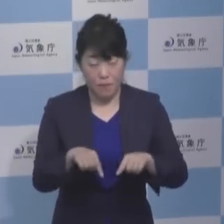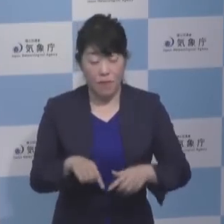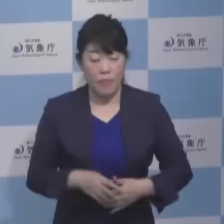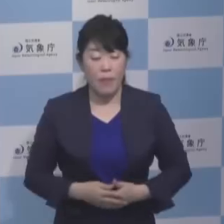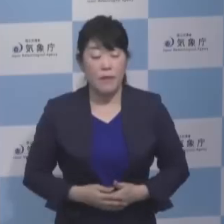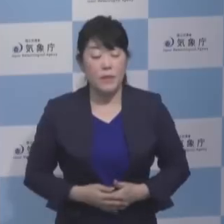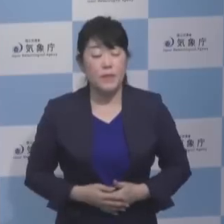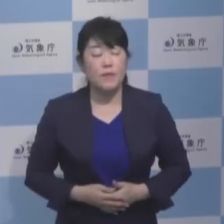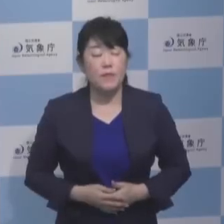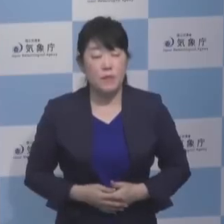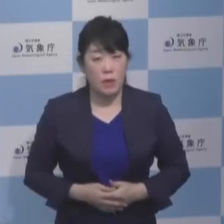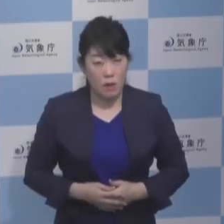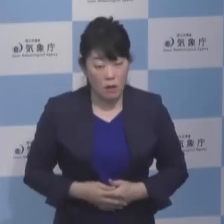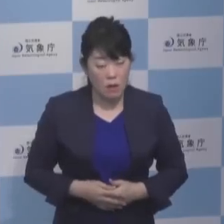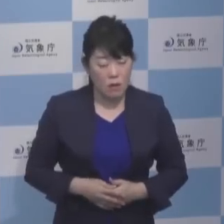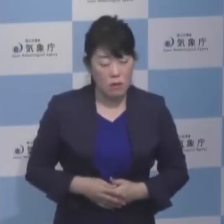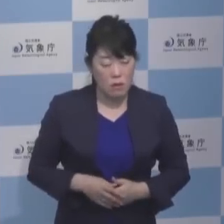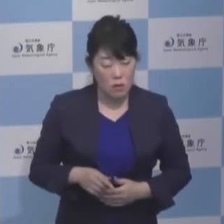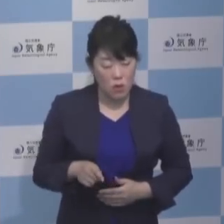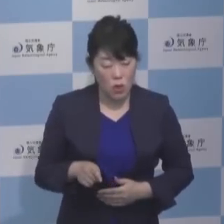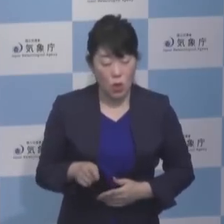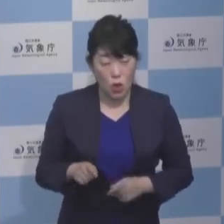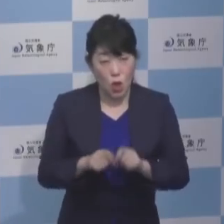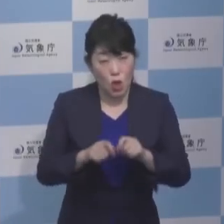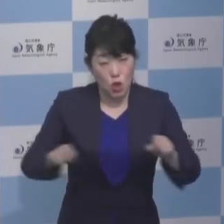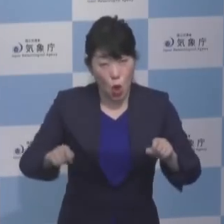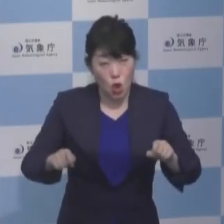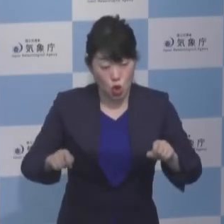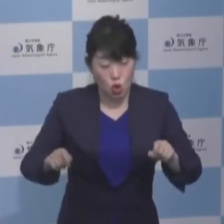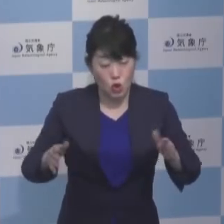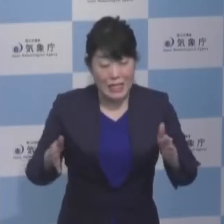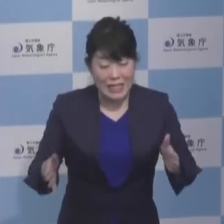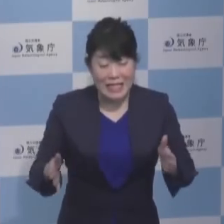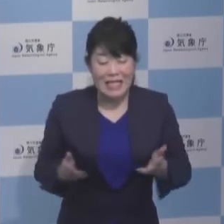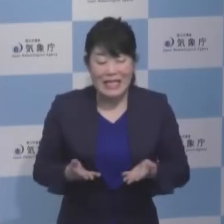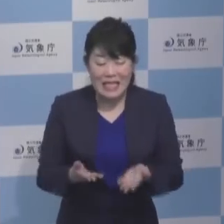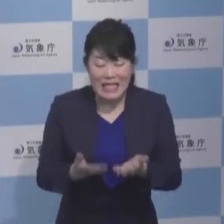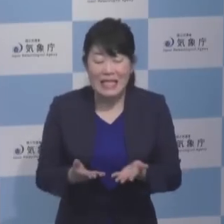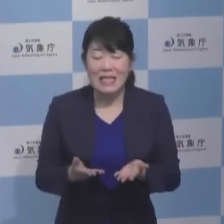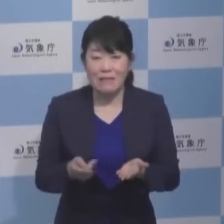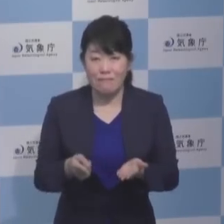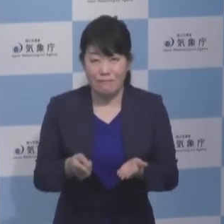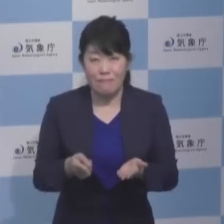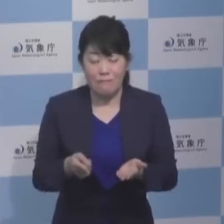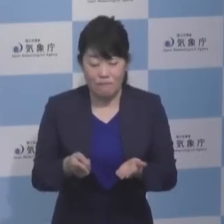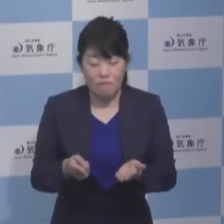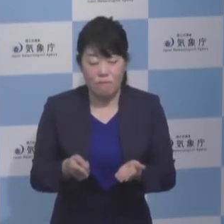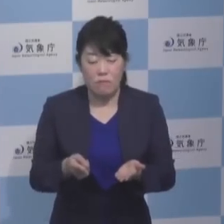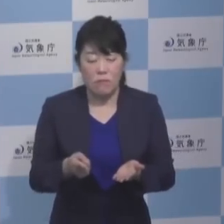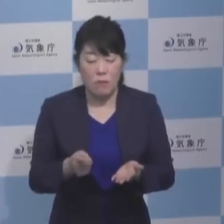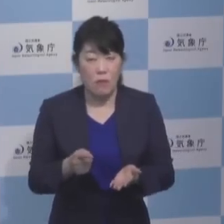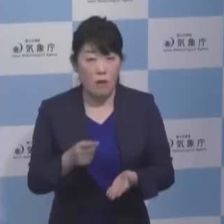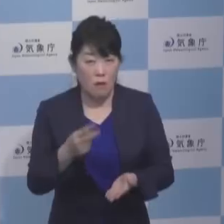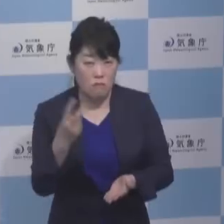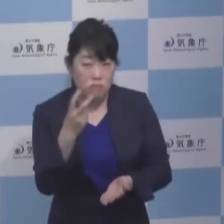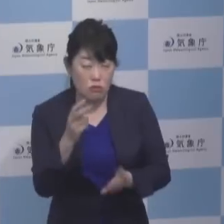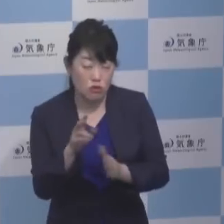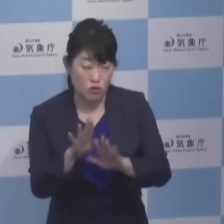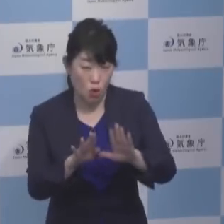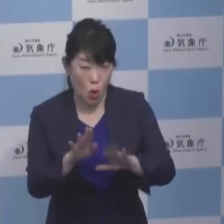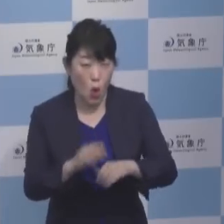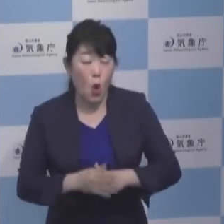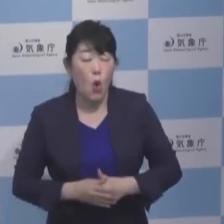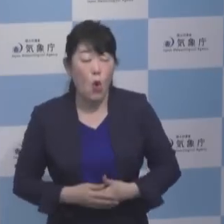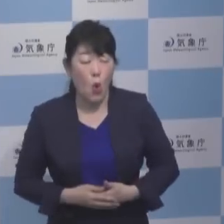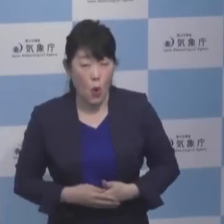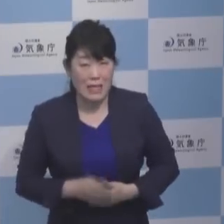長周期地震動階級の観測状況です。石川県能登地方で 長周期地震